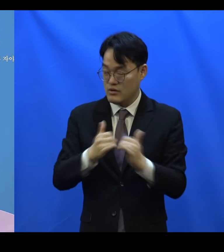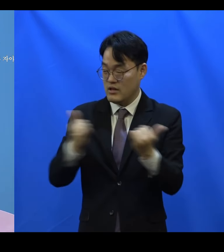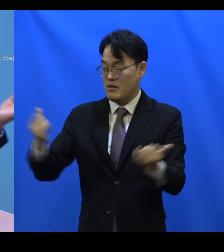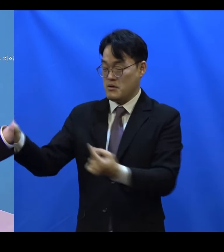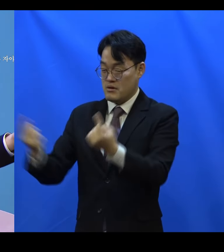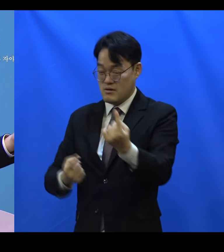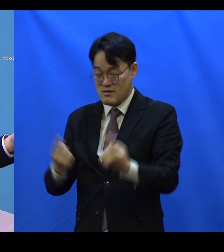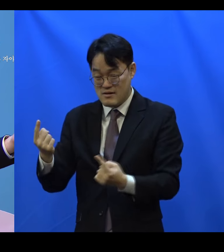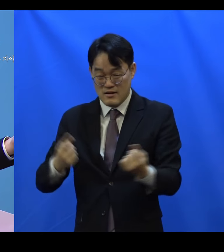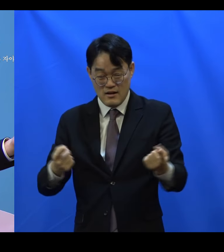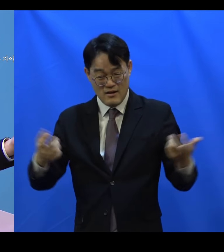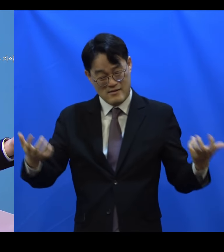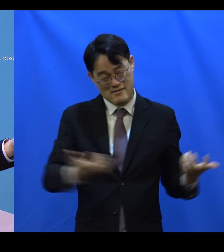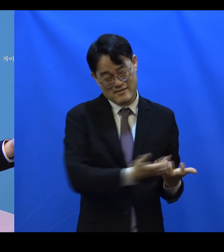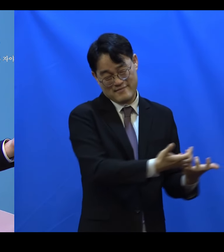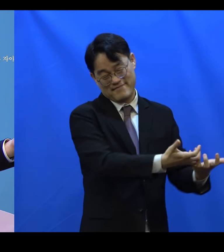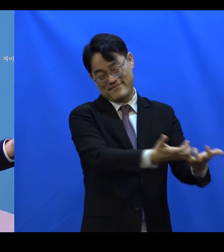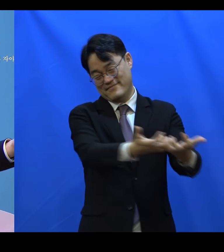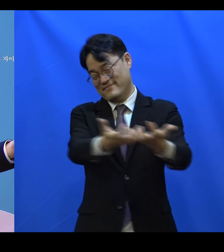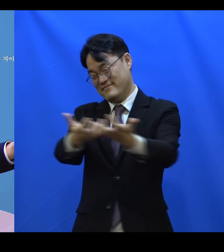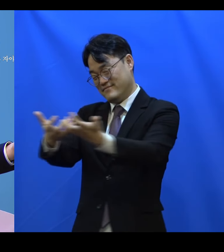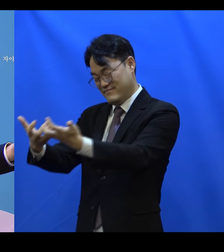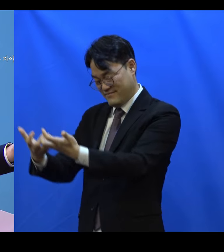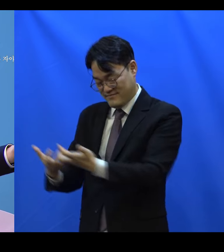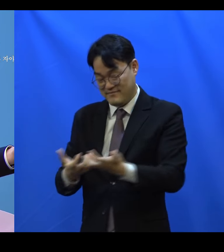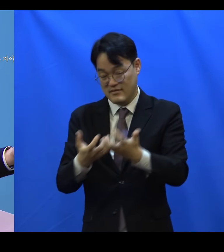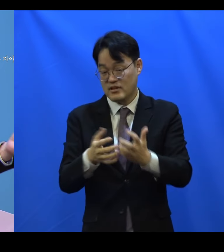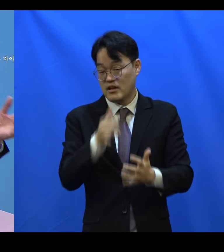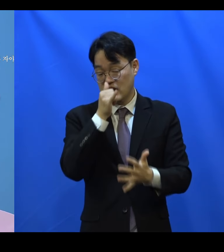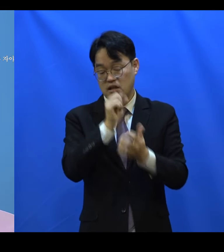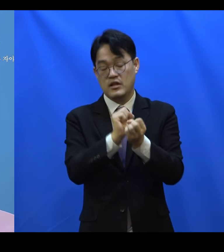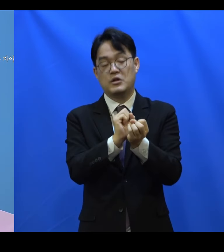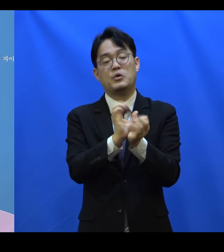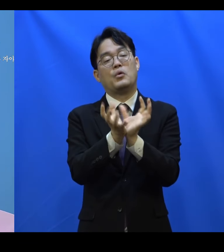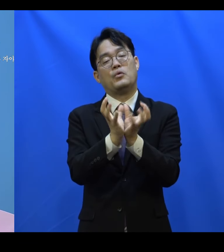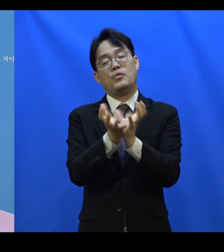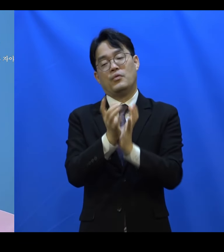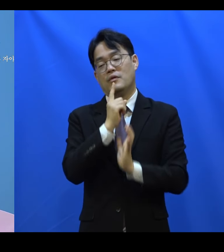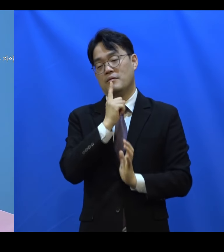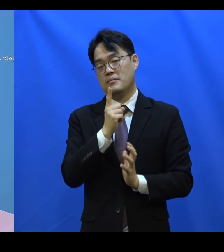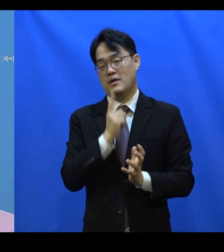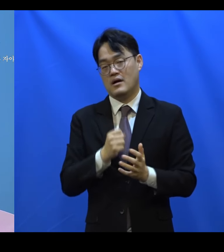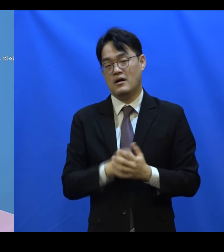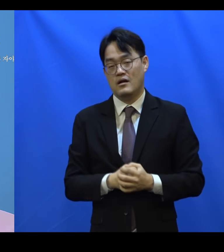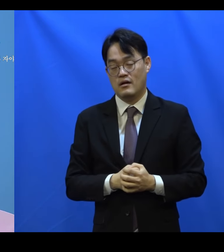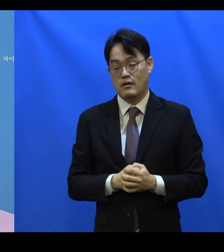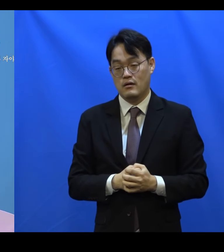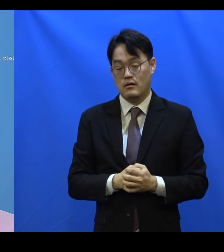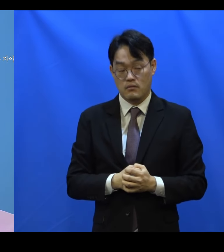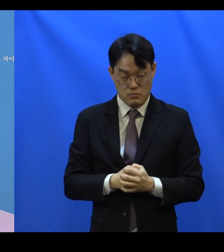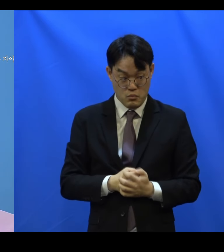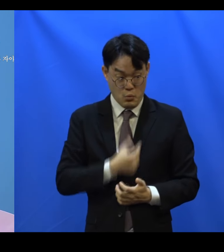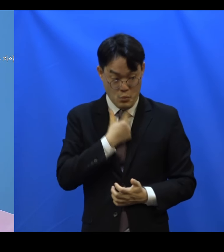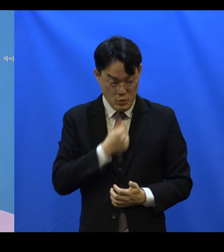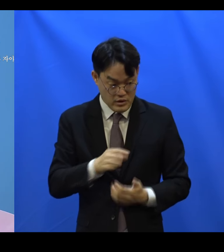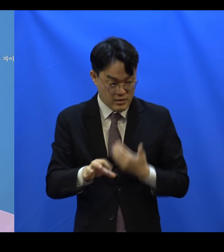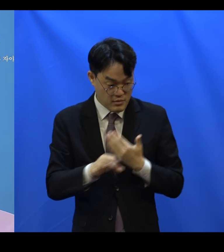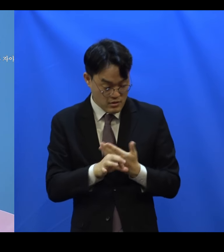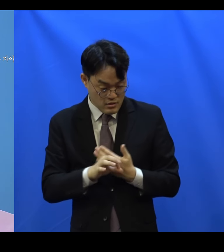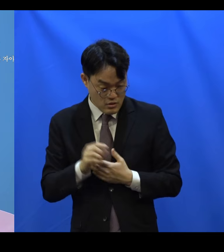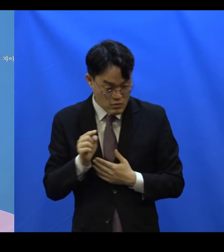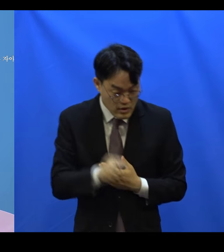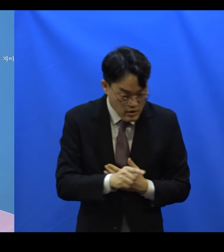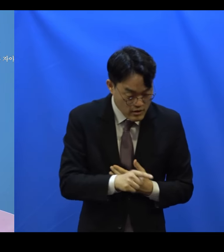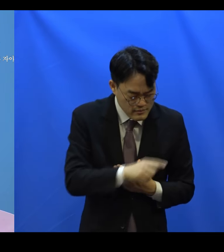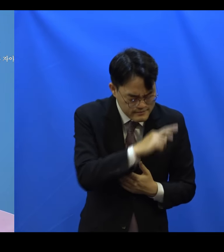있다. 확 들에 흐드러져 있는. 마음만 먹으면 누구라도 그 꽃의 향기를 맡을 수